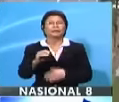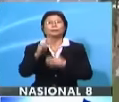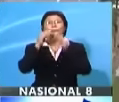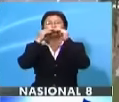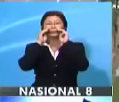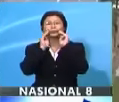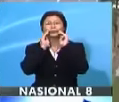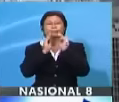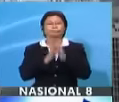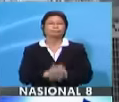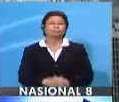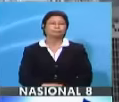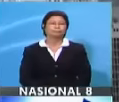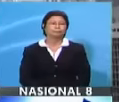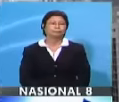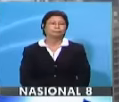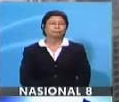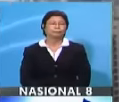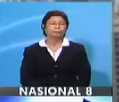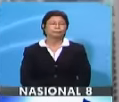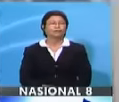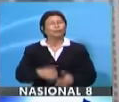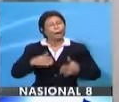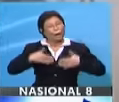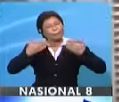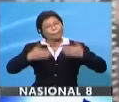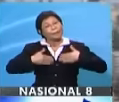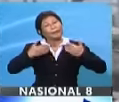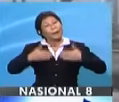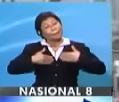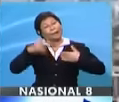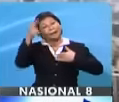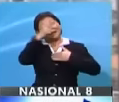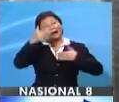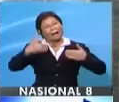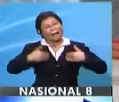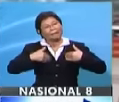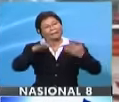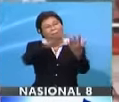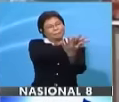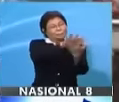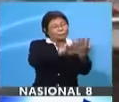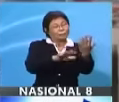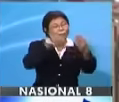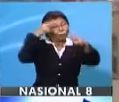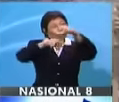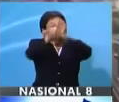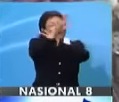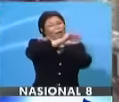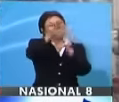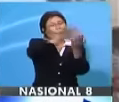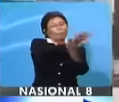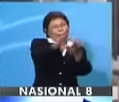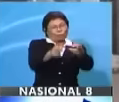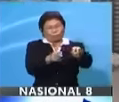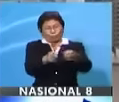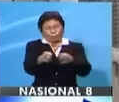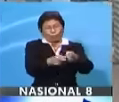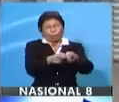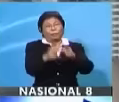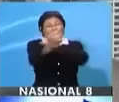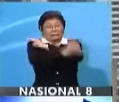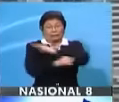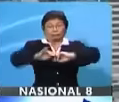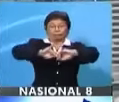Tan Sri Muhyiddin Yassin. Malah sukacita kerana kerajaan mempunyai peta wawasan dan kerangka pengurusan negara yang jelas